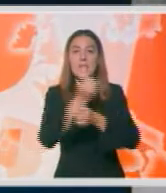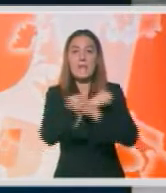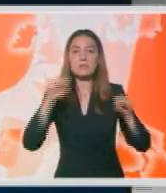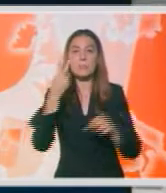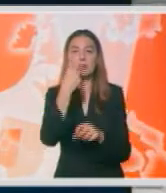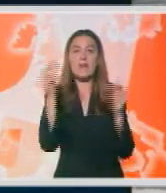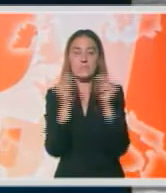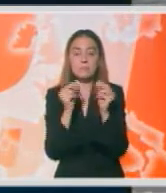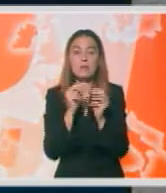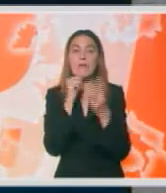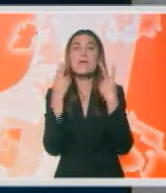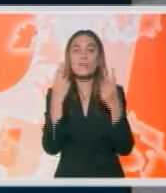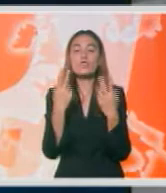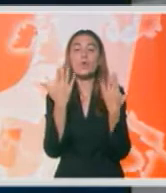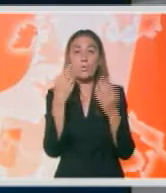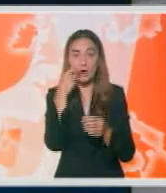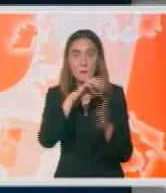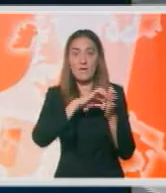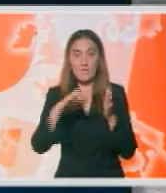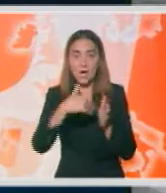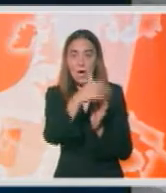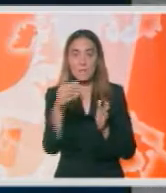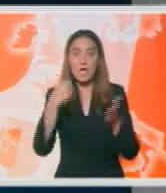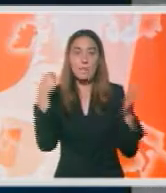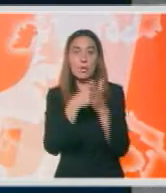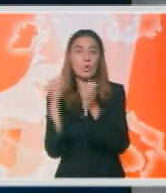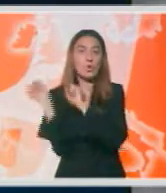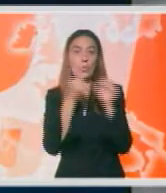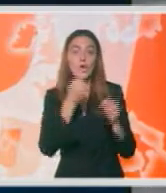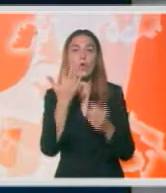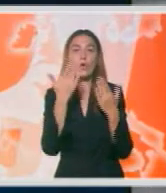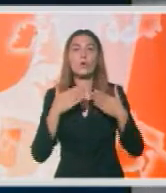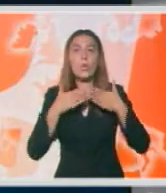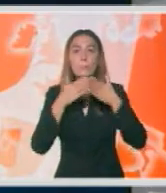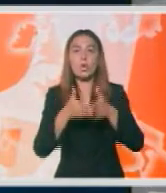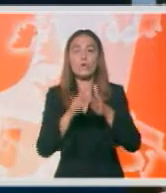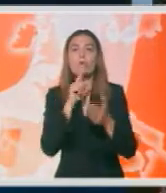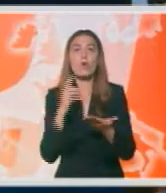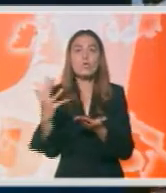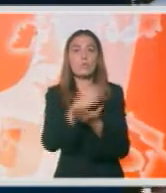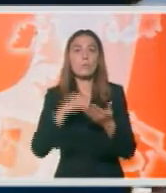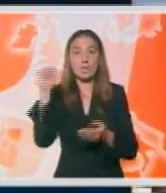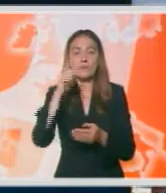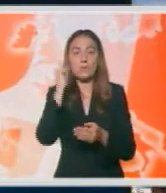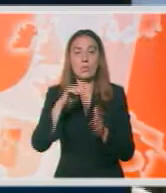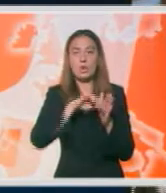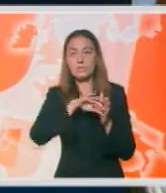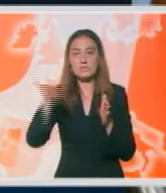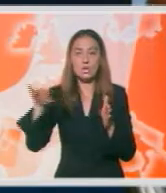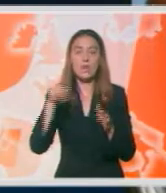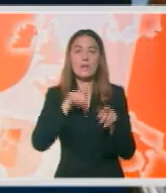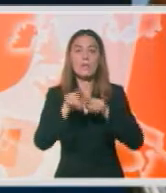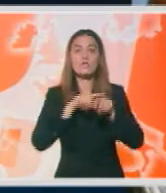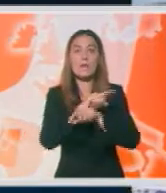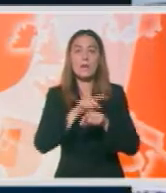20. aprila i važan je ukoliko bi ovaj deo obale pogodio uragan i ukoliko bi brodovi koji skupljaju naftu morali da se sklone.